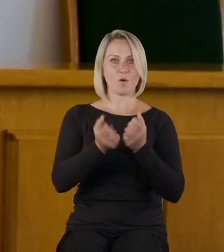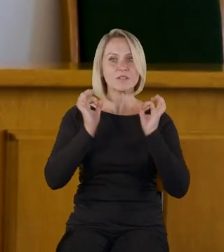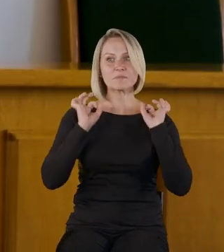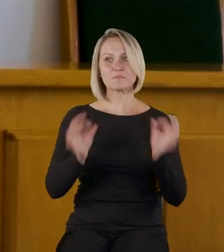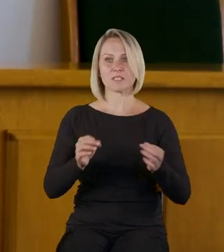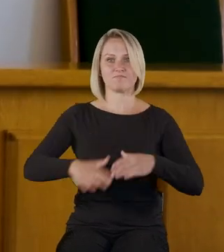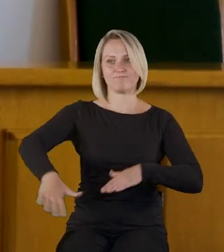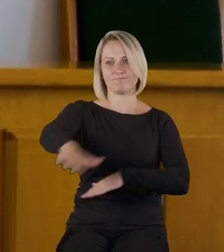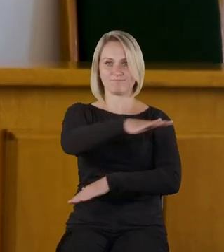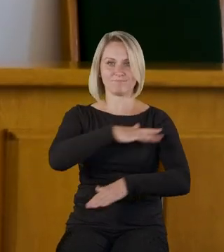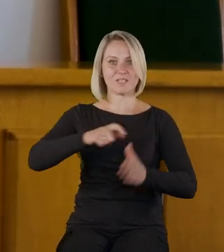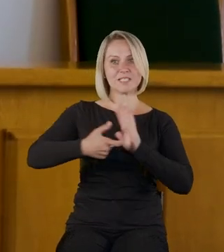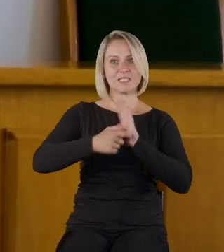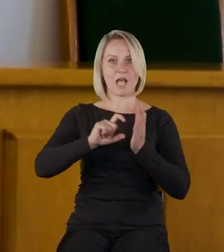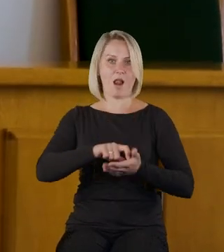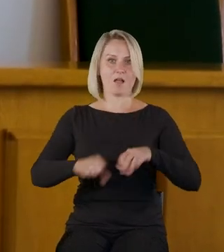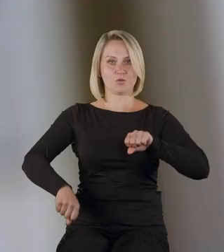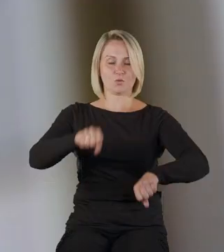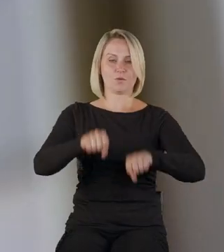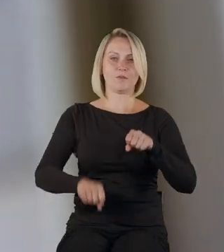rozpraw.